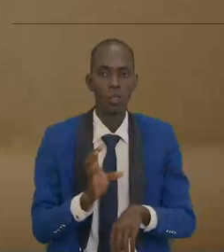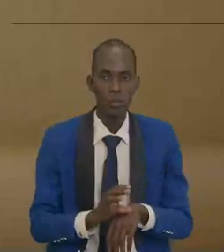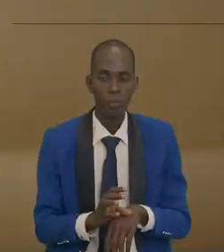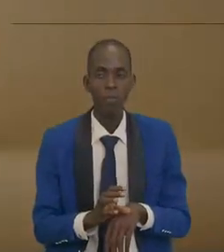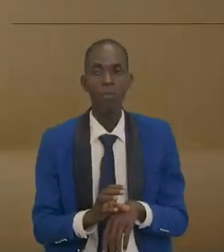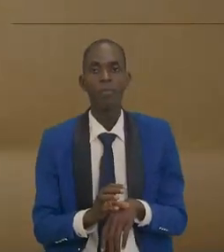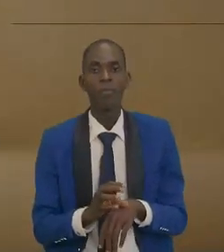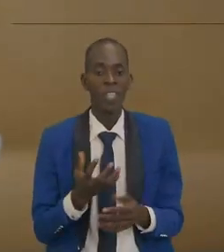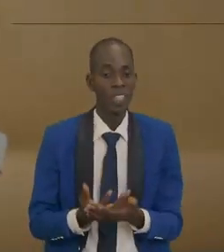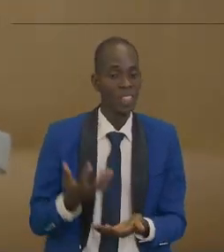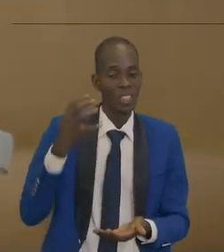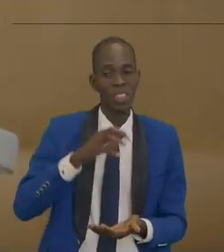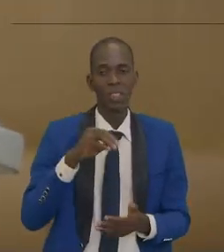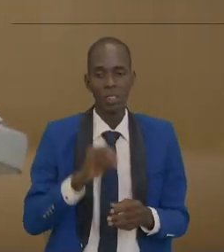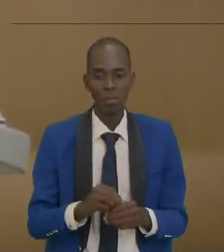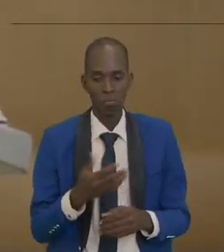riche en choses matérielles,